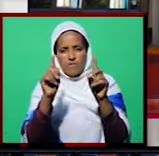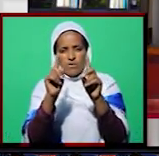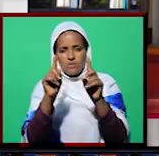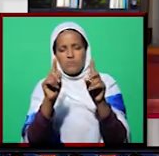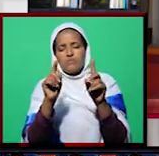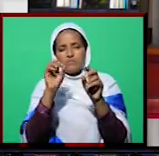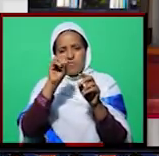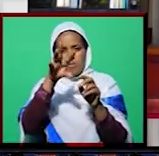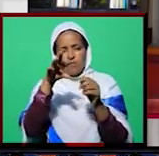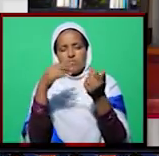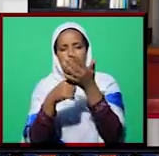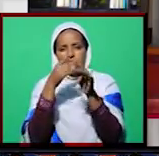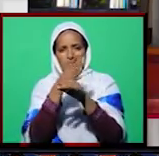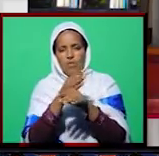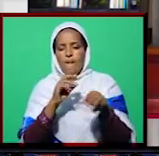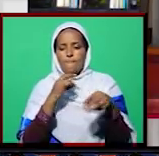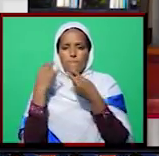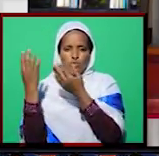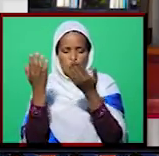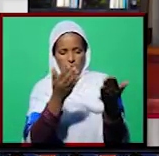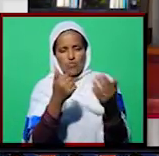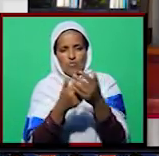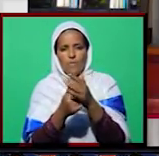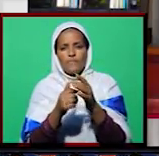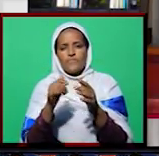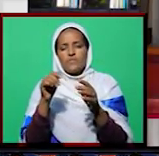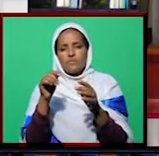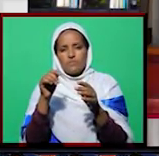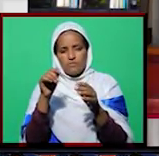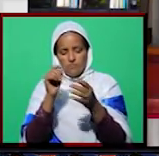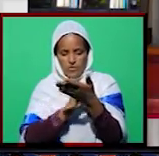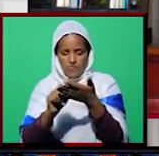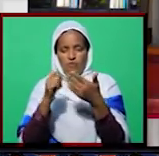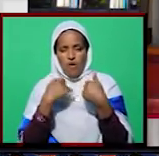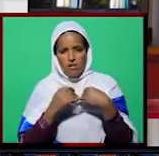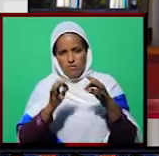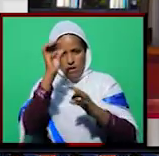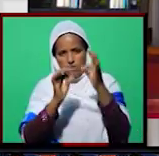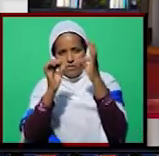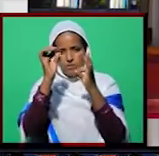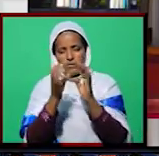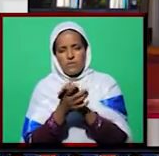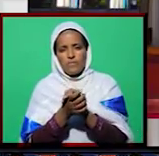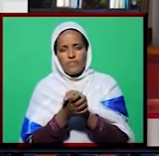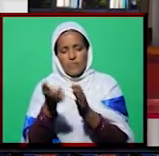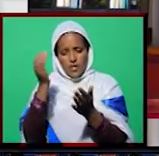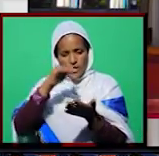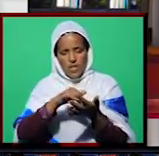እያበሩ መስዋዕት ያቀርቡ እንደነበረ ኦሪት ዘሁልቅ ላይ ተጽፏል